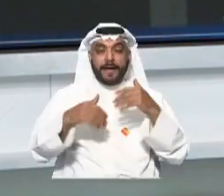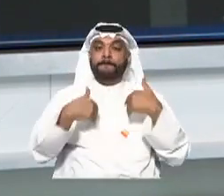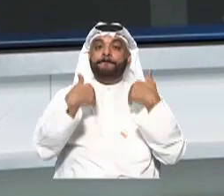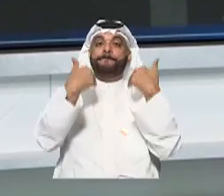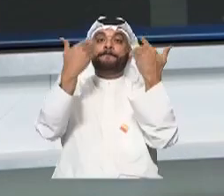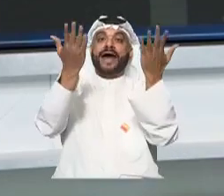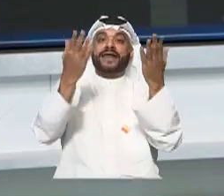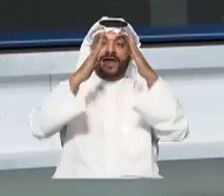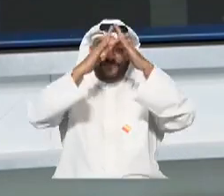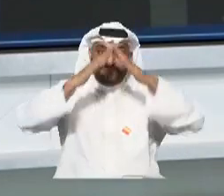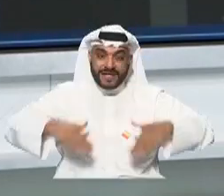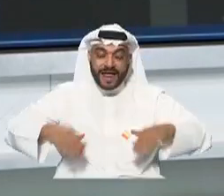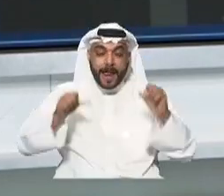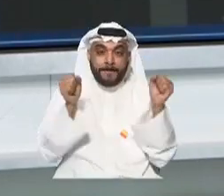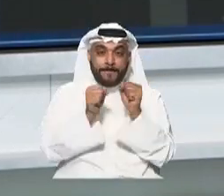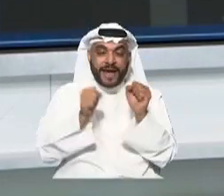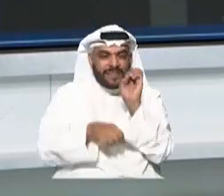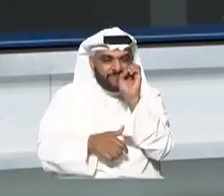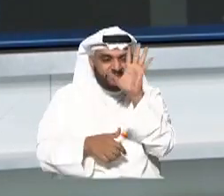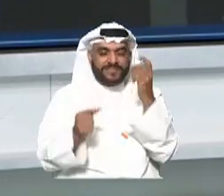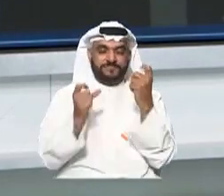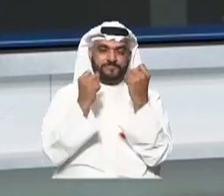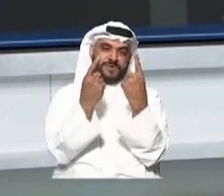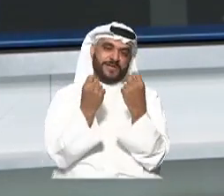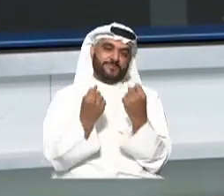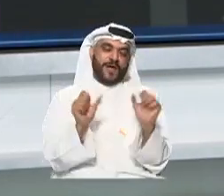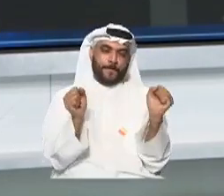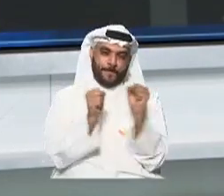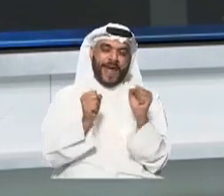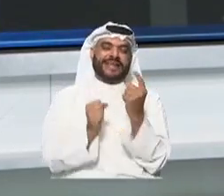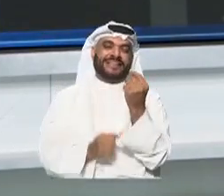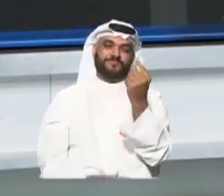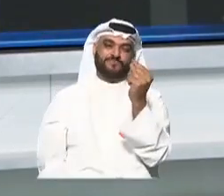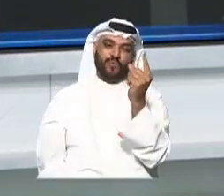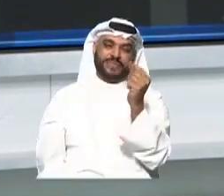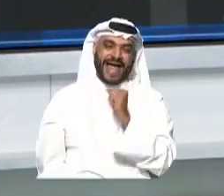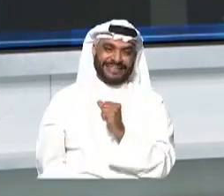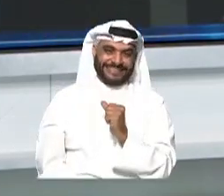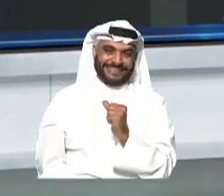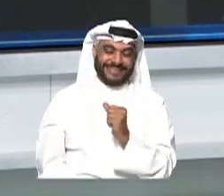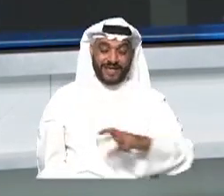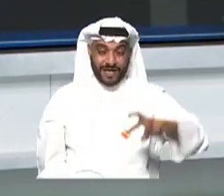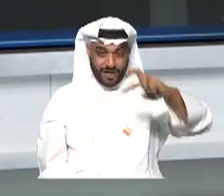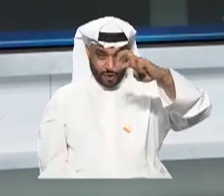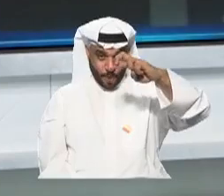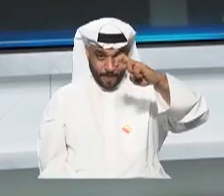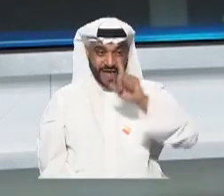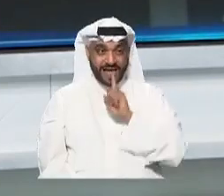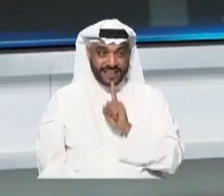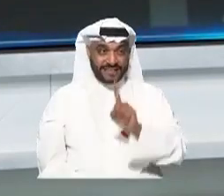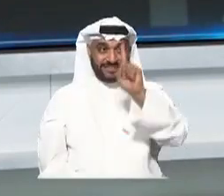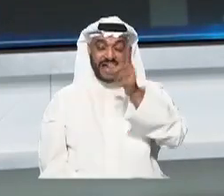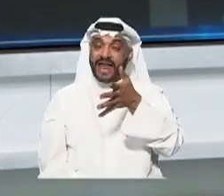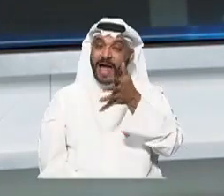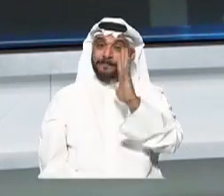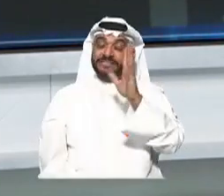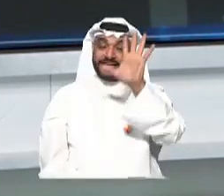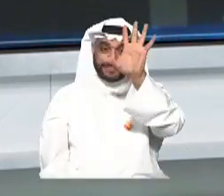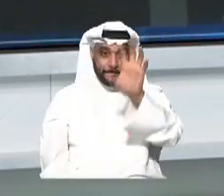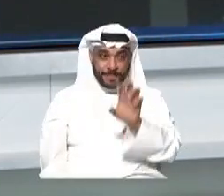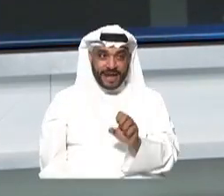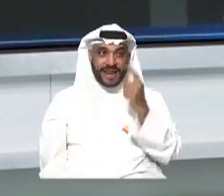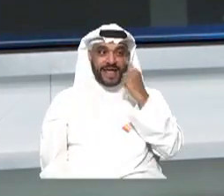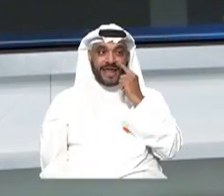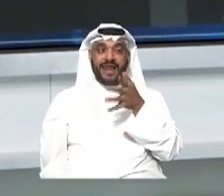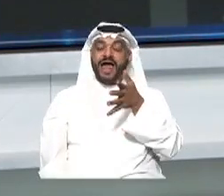الفترات المتأخرة من الليل والفجر. الأجواء راح تميل للبرودة بشكل ملحوظ. يوم الأحد بإذن الله 25 العظمى والصغرى 14، مع هواء شمالي غربي